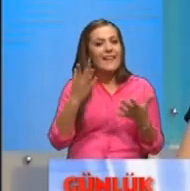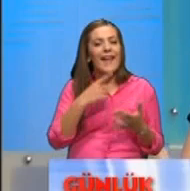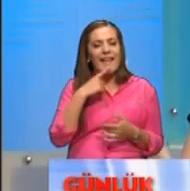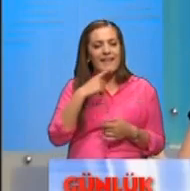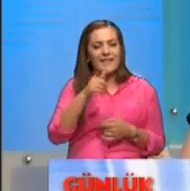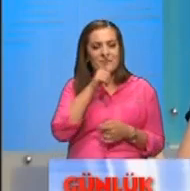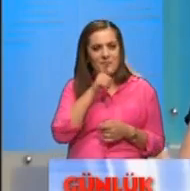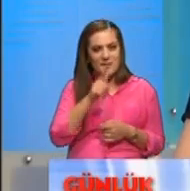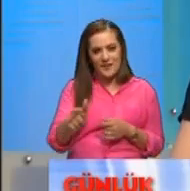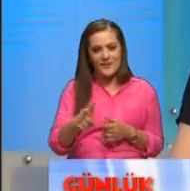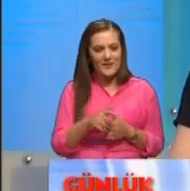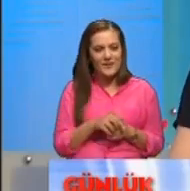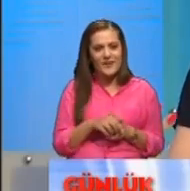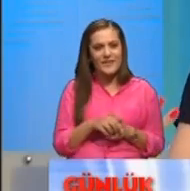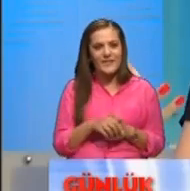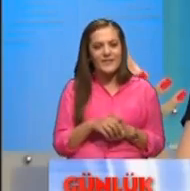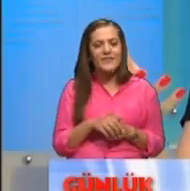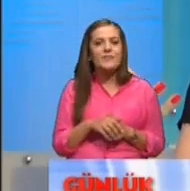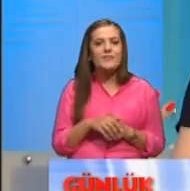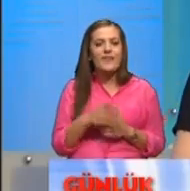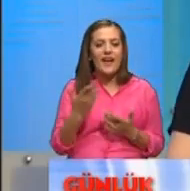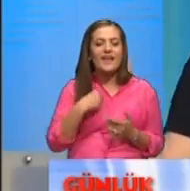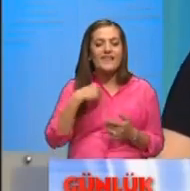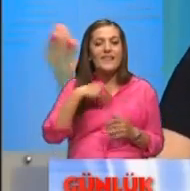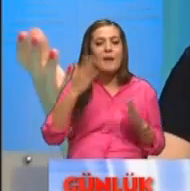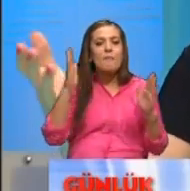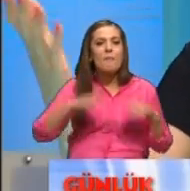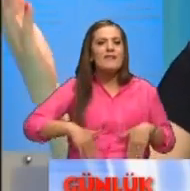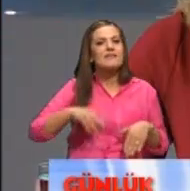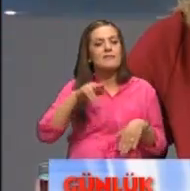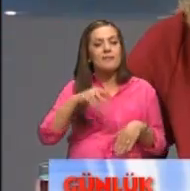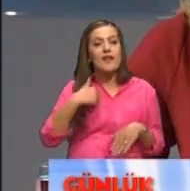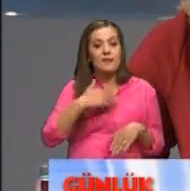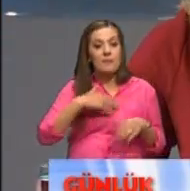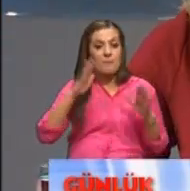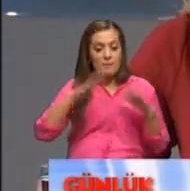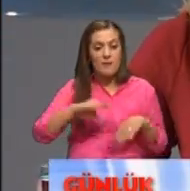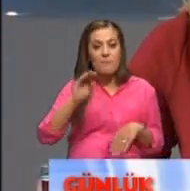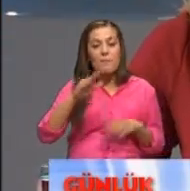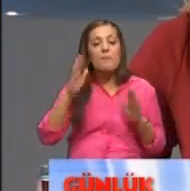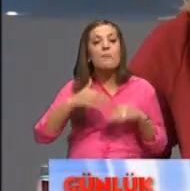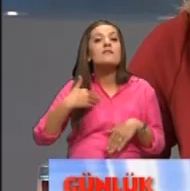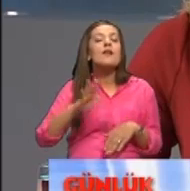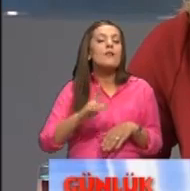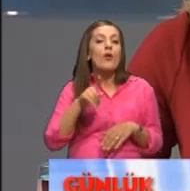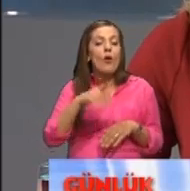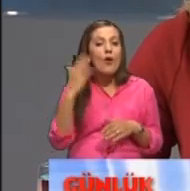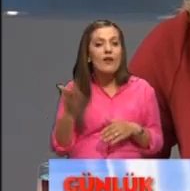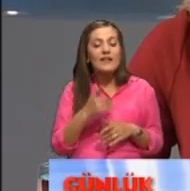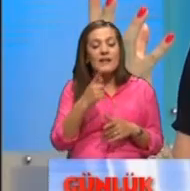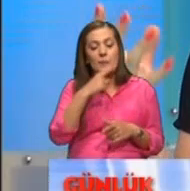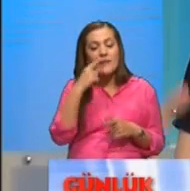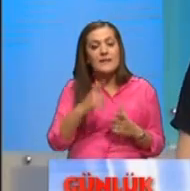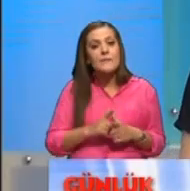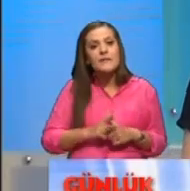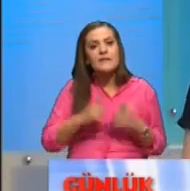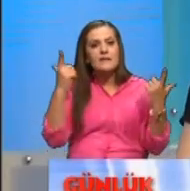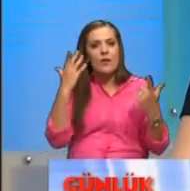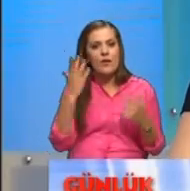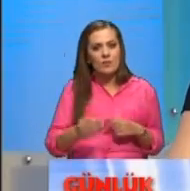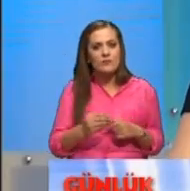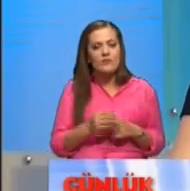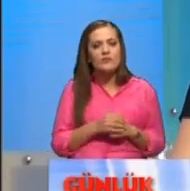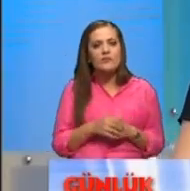diye bağırıyor. Artık pes etmiş durumda. Tabii anne pes etmiş, bebek pes etmiyor. O kadar kıpkırmızı olmuş